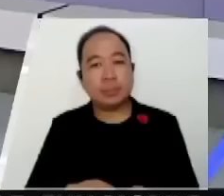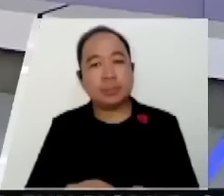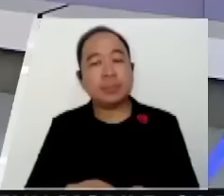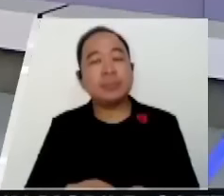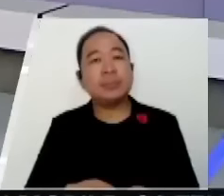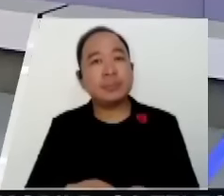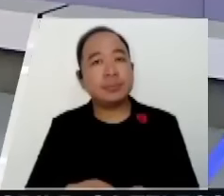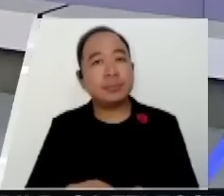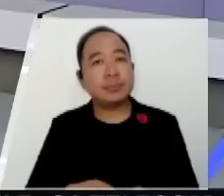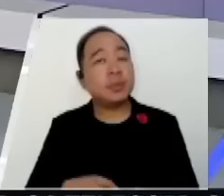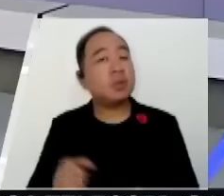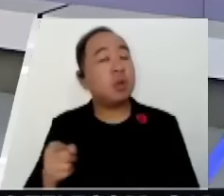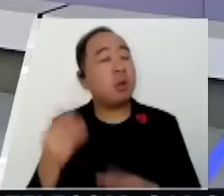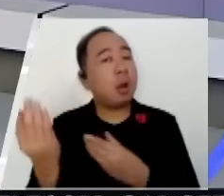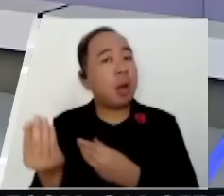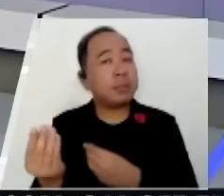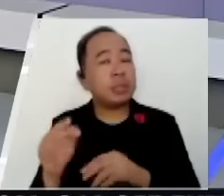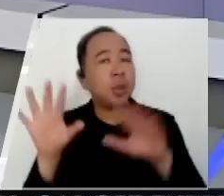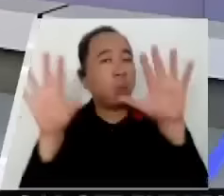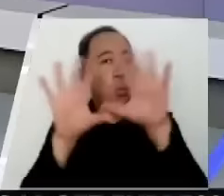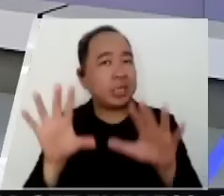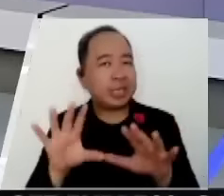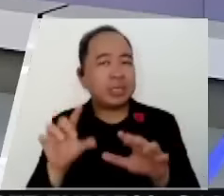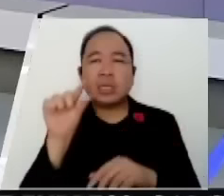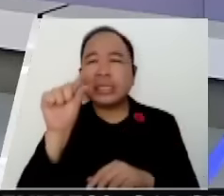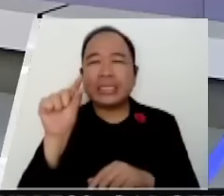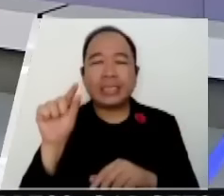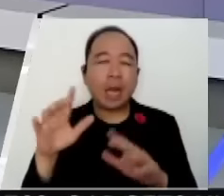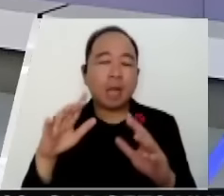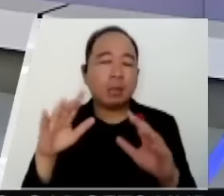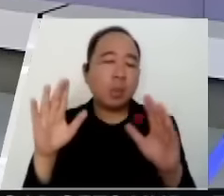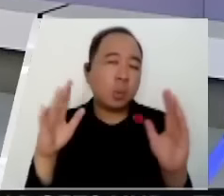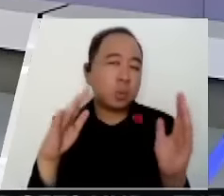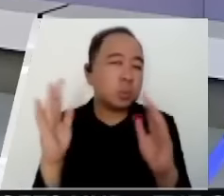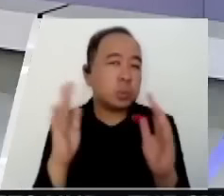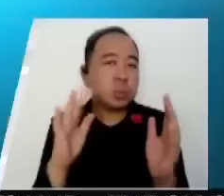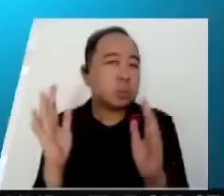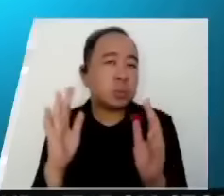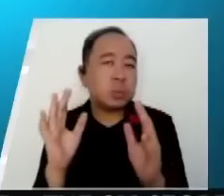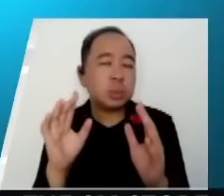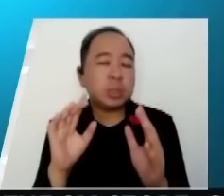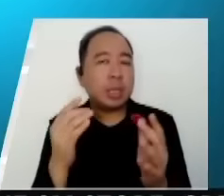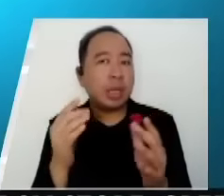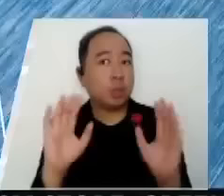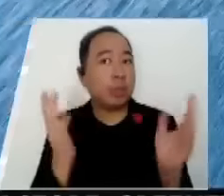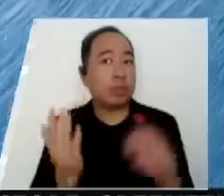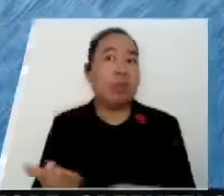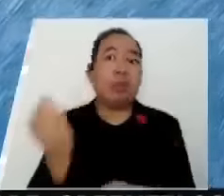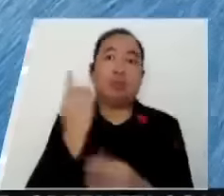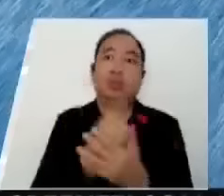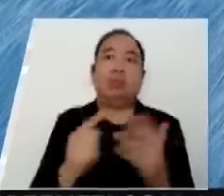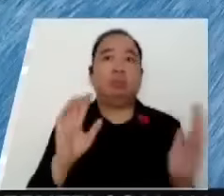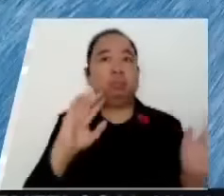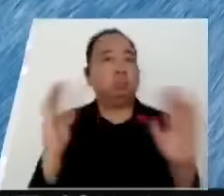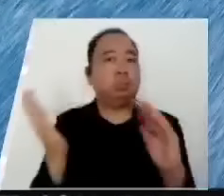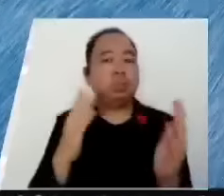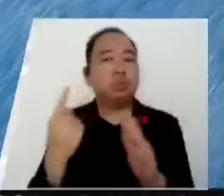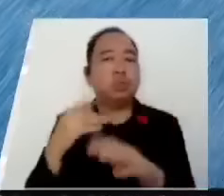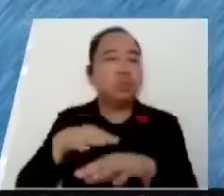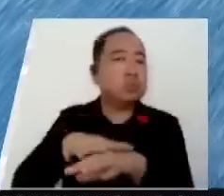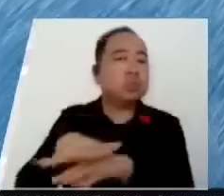Ulat, palahon naman tayo, pansamantalang humina ang ihip ng amihan kumpara noong nakaraang linggo. Umaabot na lang yan sa ilang bahagi ng Luzon.